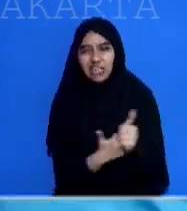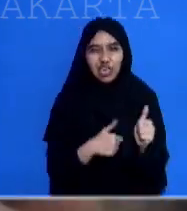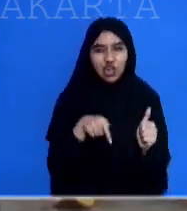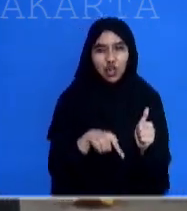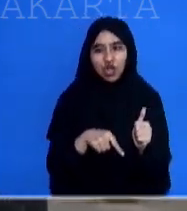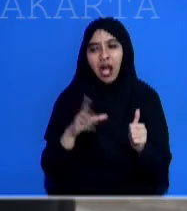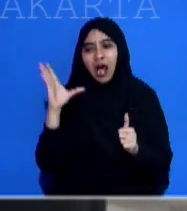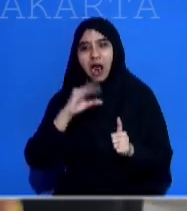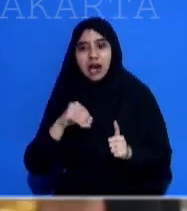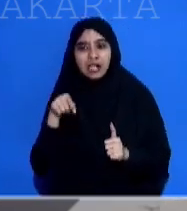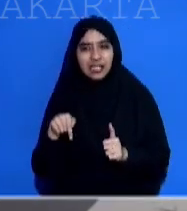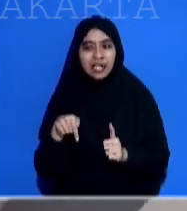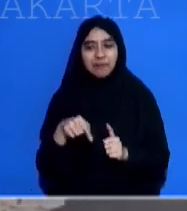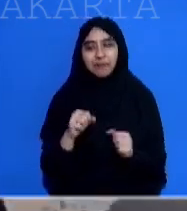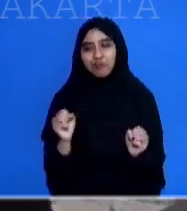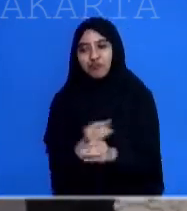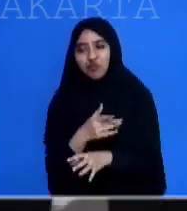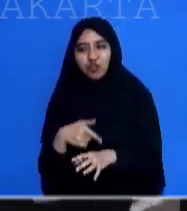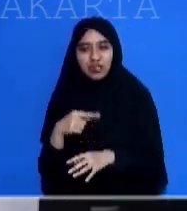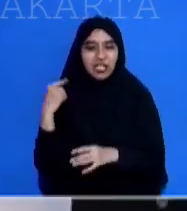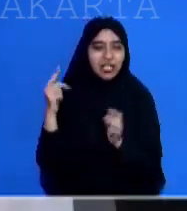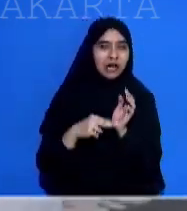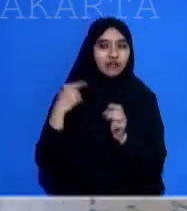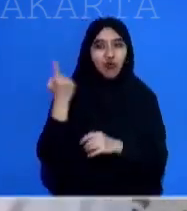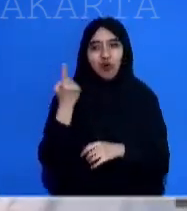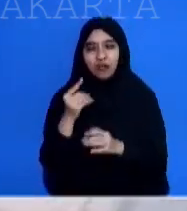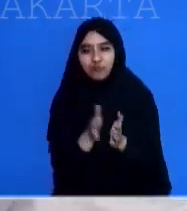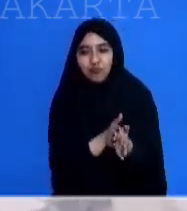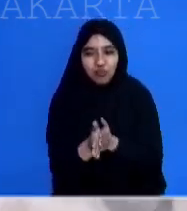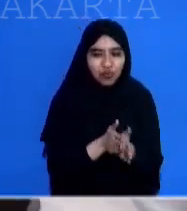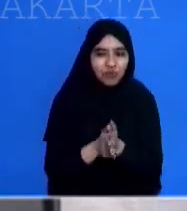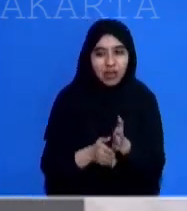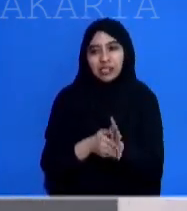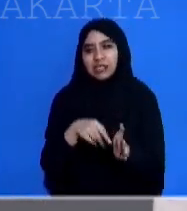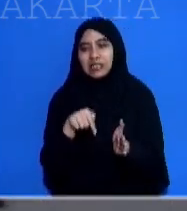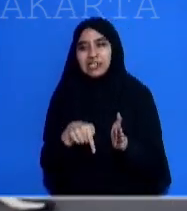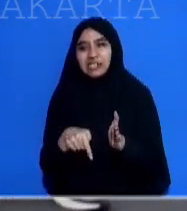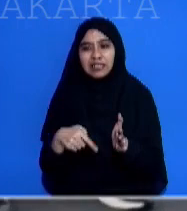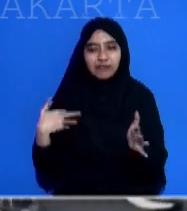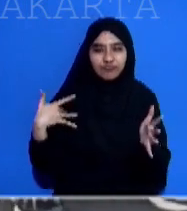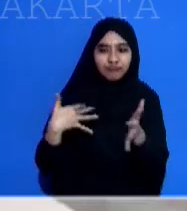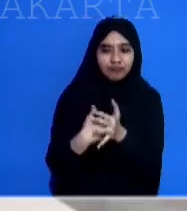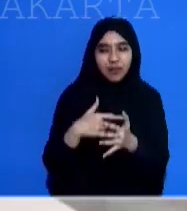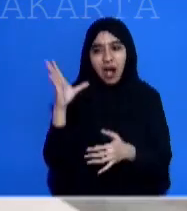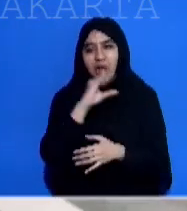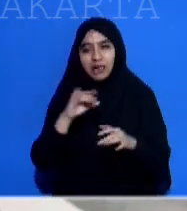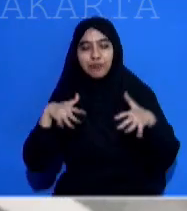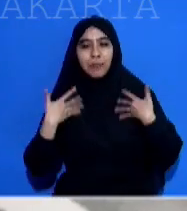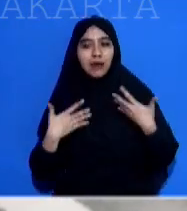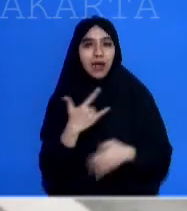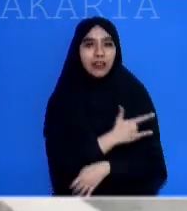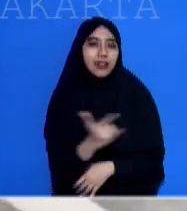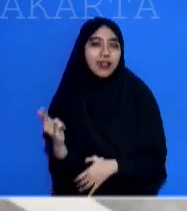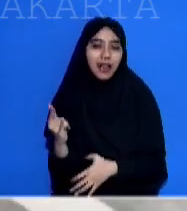buruh internasional ajang ini juga digelar untuk memotivasi masyarakat agar dapat menjalani hari pemba ser tap menjunjung tinggi